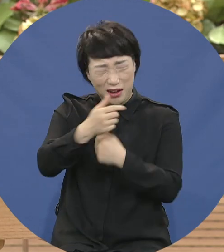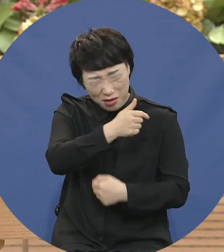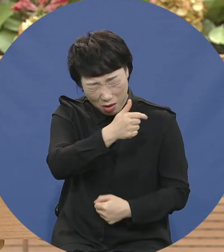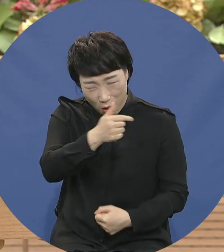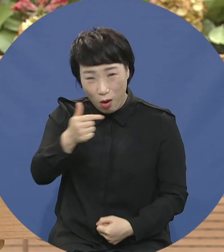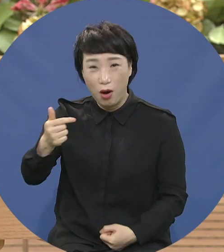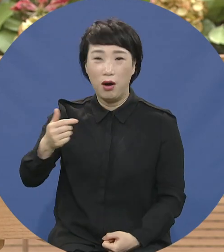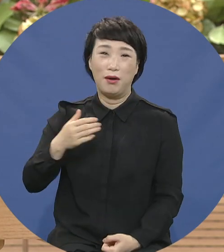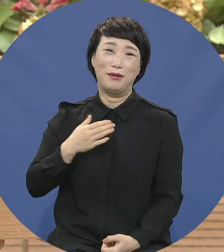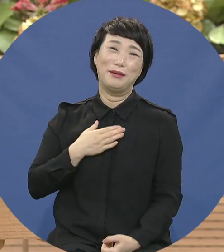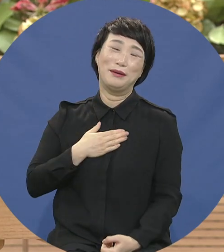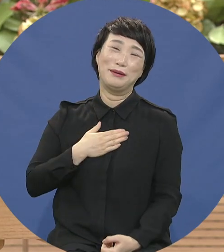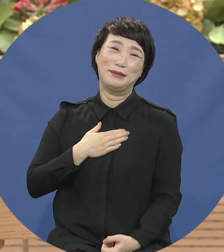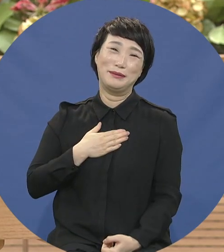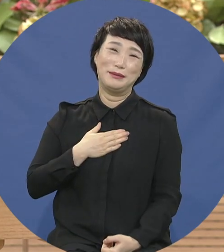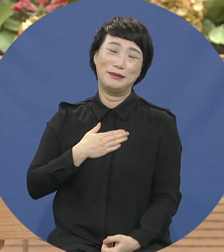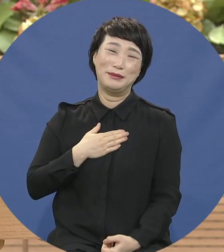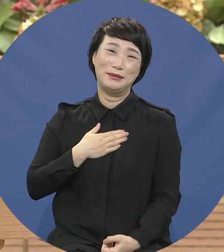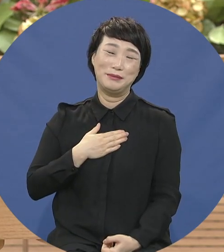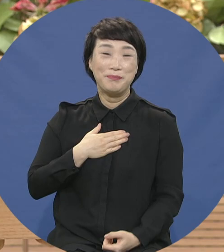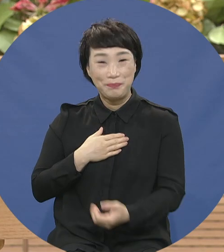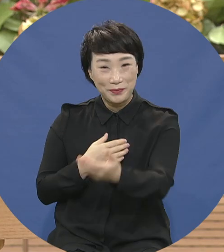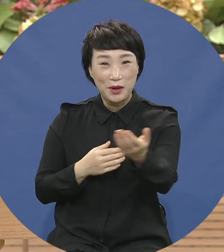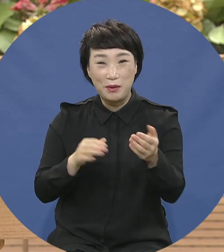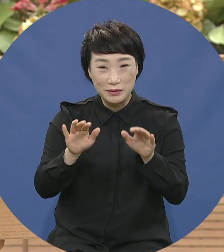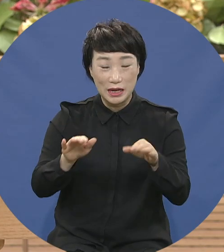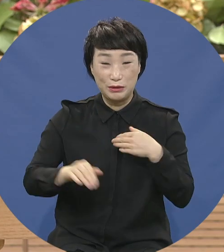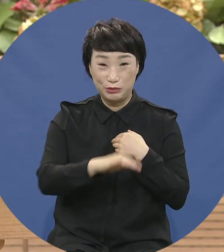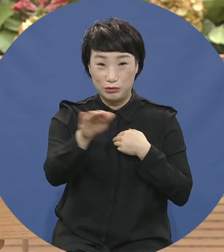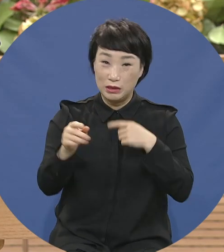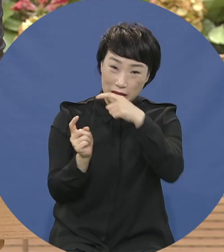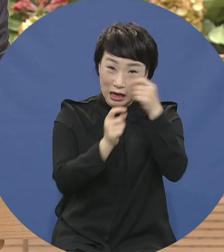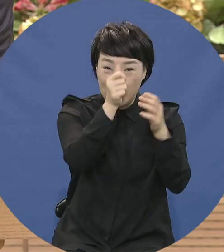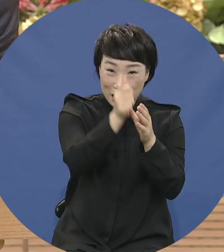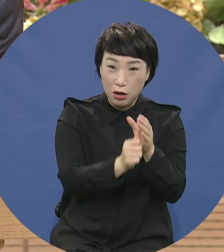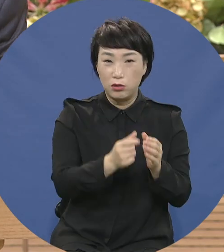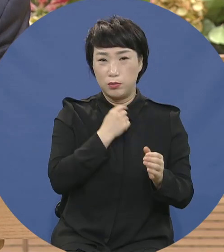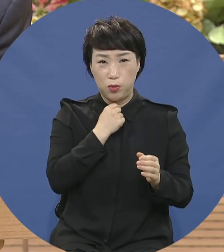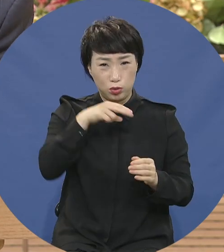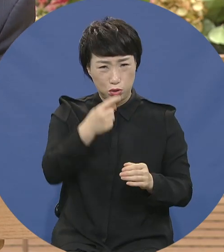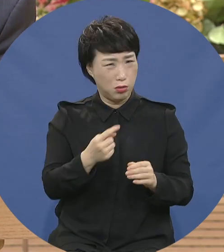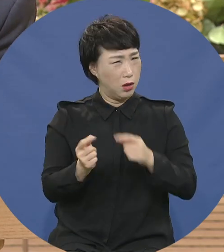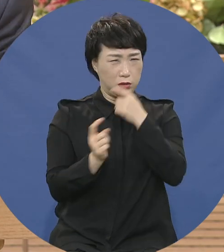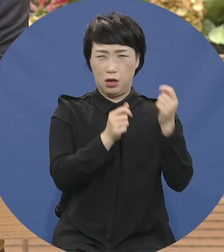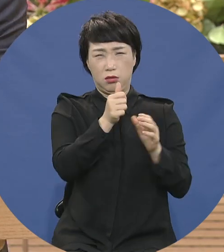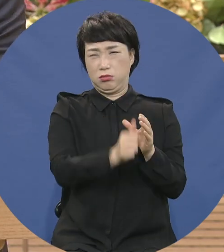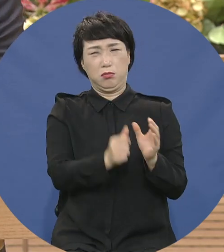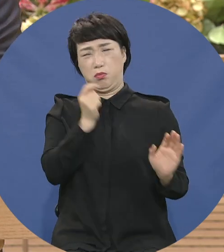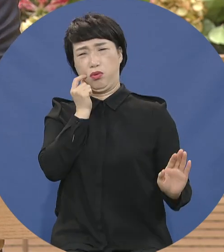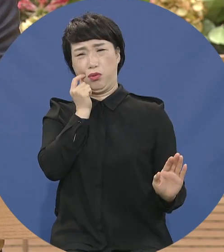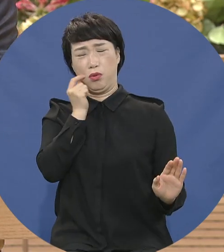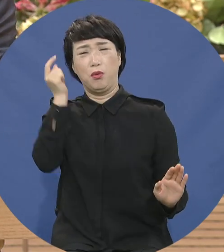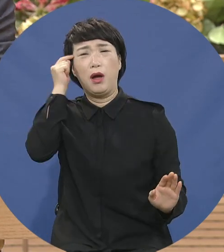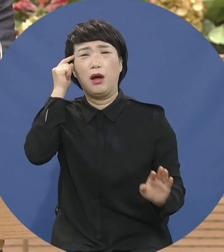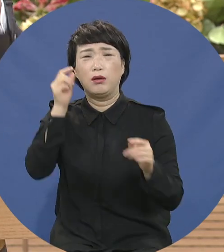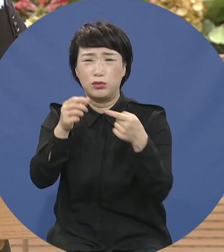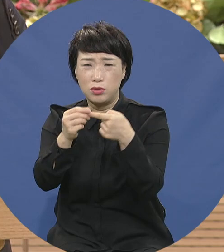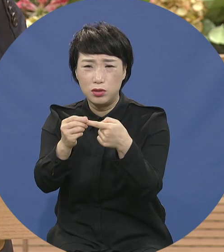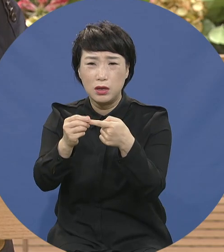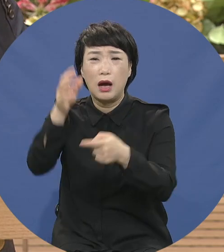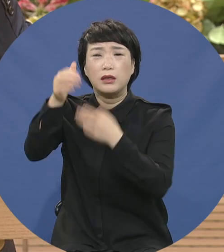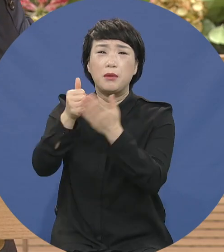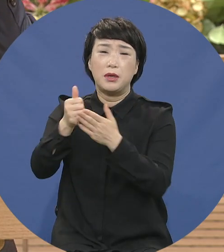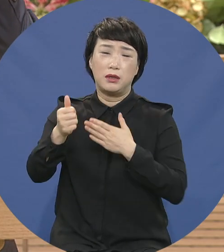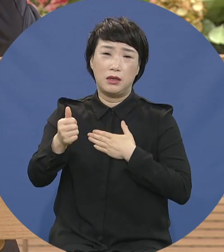것인가? 여러분, 우리는 타락하고 싶어도 타락할 수 없는 것은, 첫째는